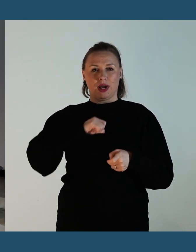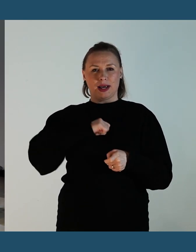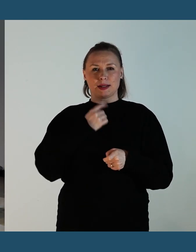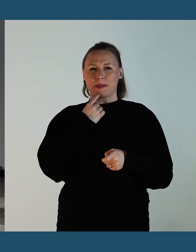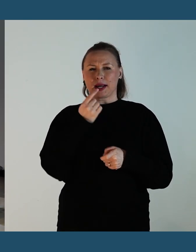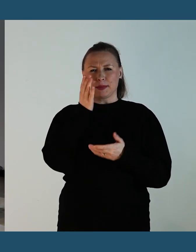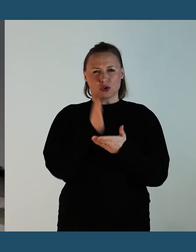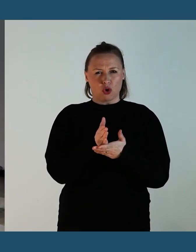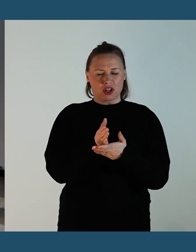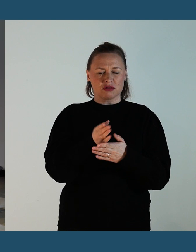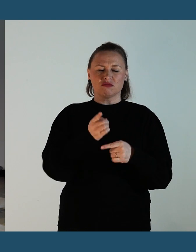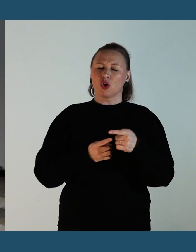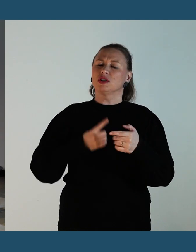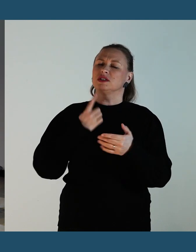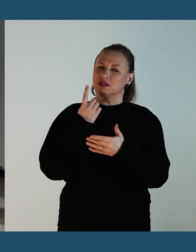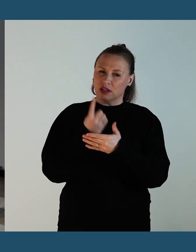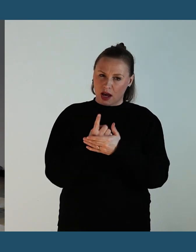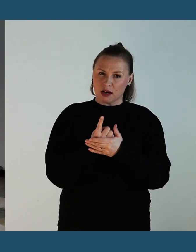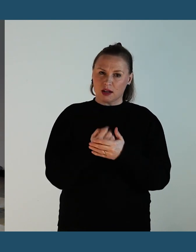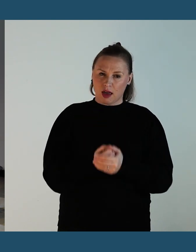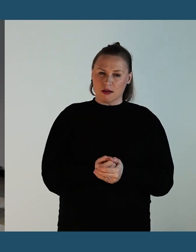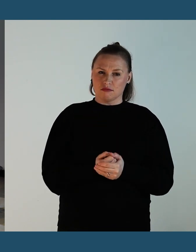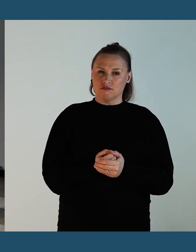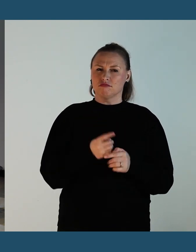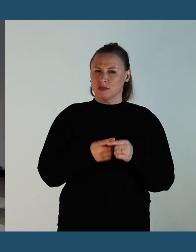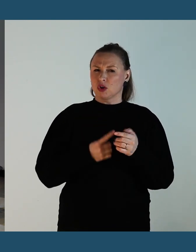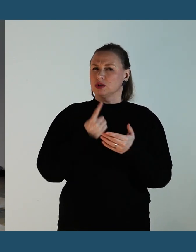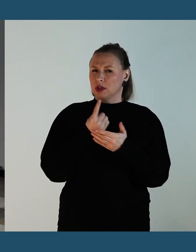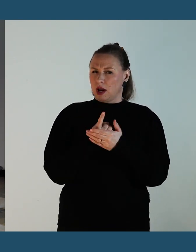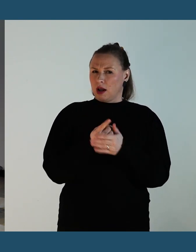itsemääräämisoikeus olisi tosi tärkeä juuri sen takia,